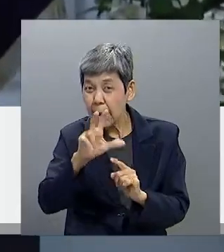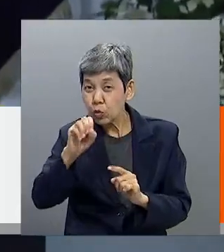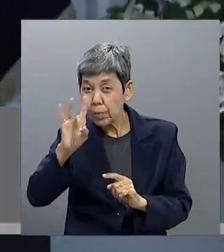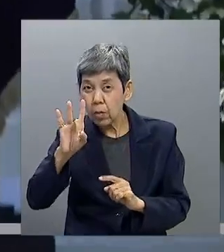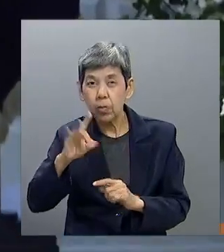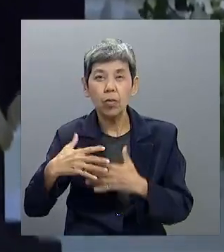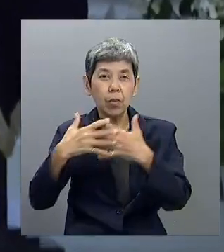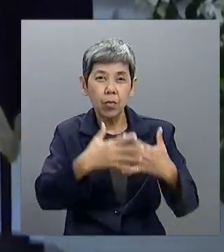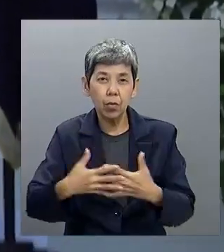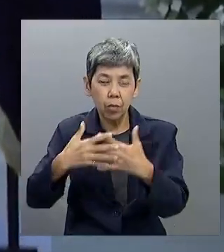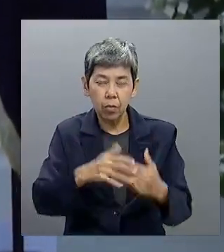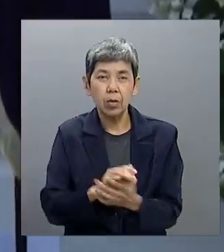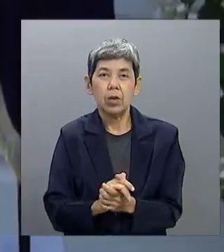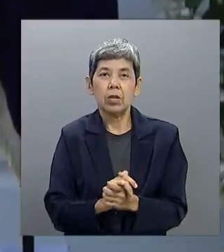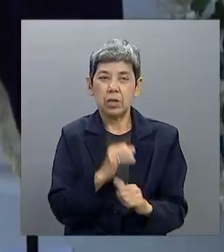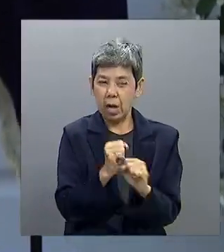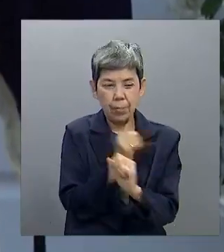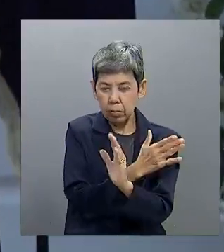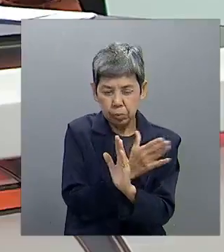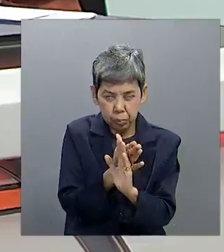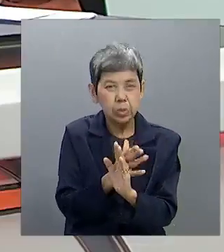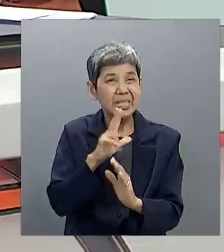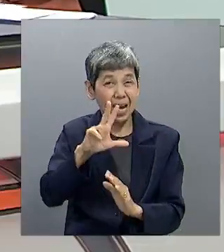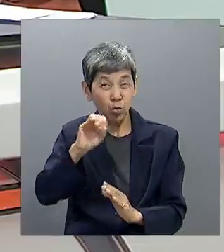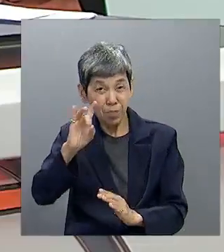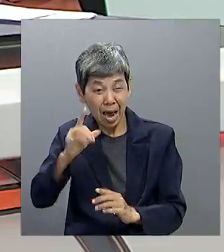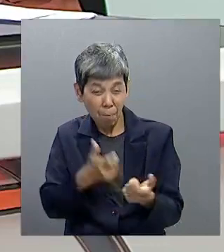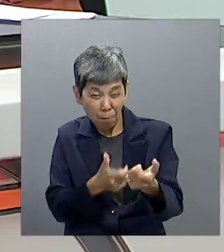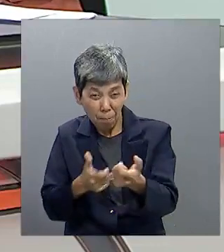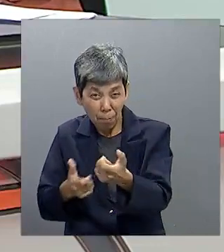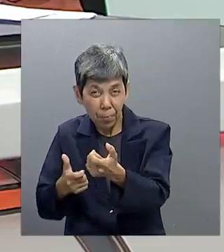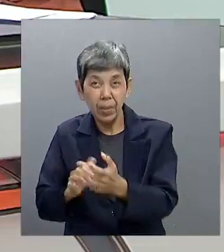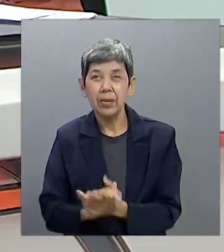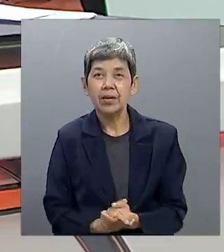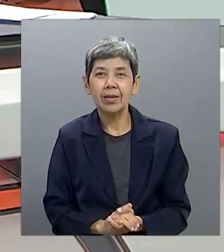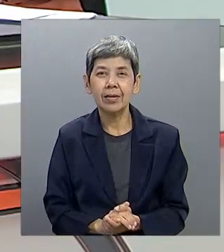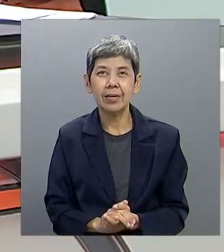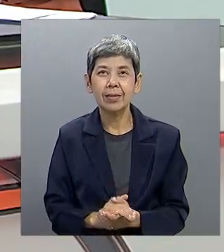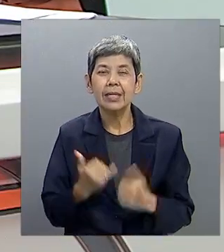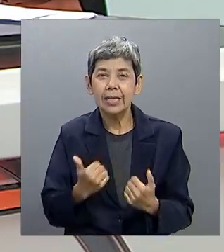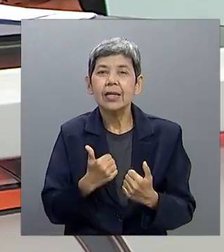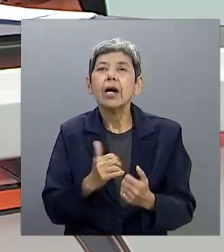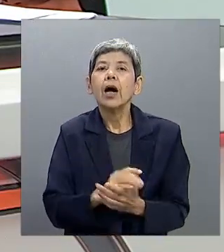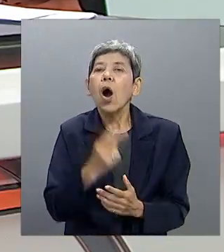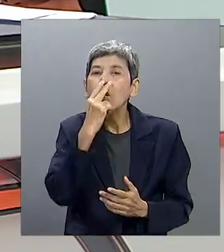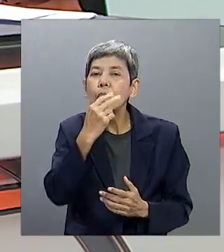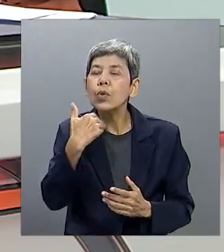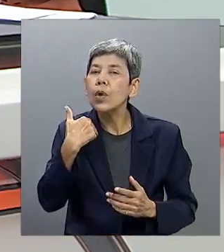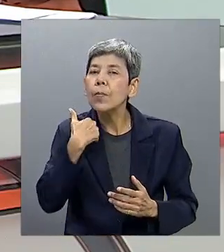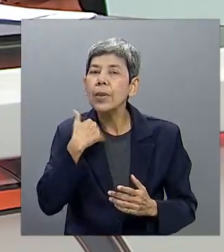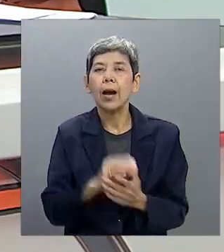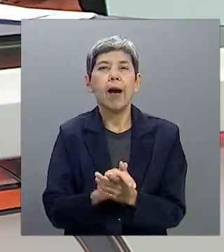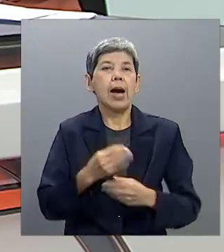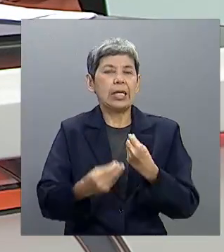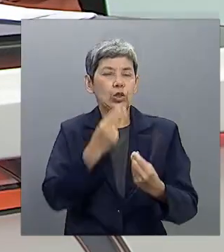นับตั้งแต่ต้นปีที่ผ่านมาค่ะประเทศหน่วยงานท้องถิ่นเมือง Appleในรัฐโอไฮโอนะคะก็